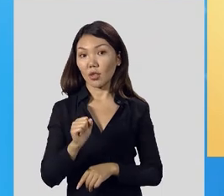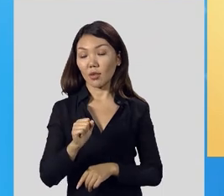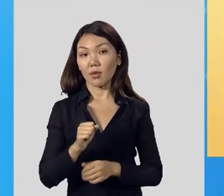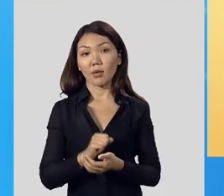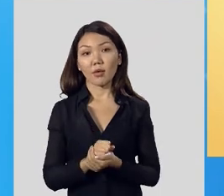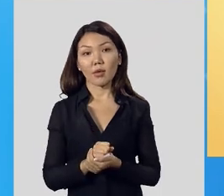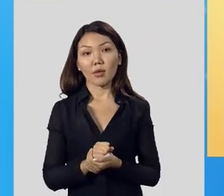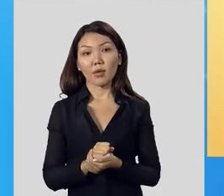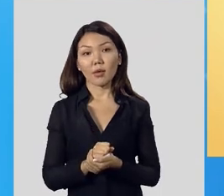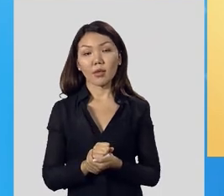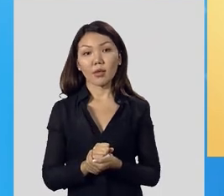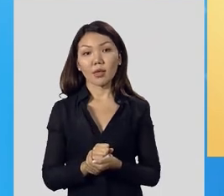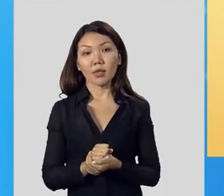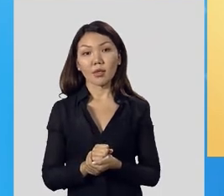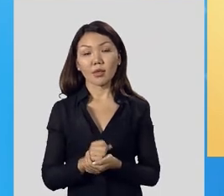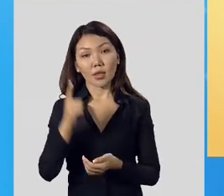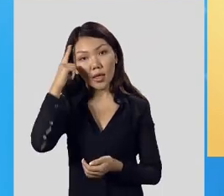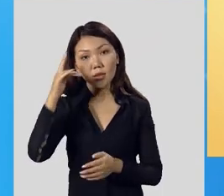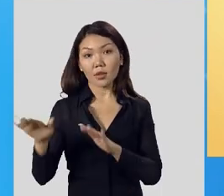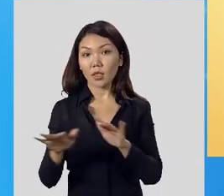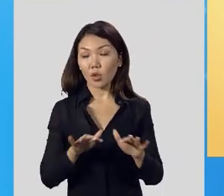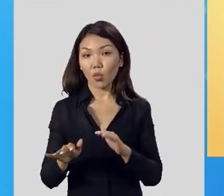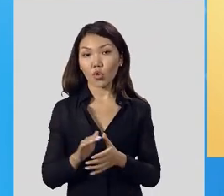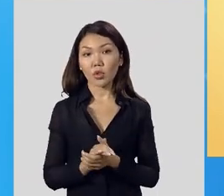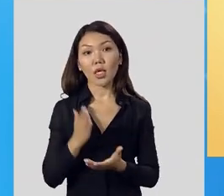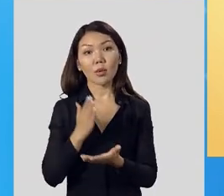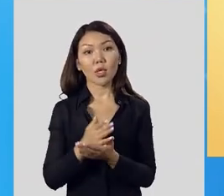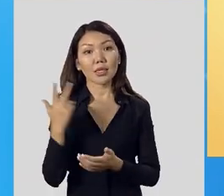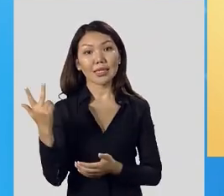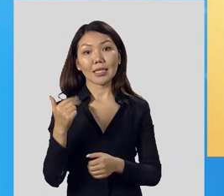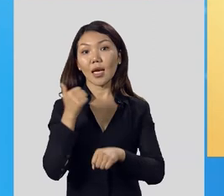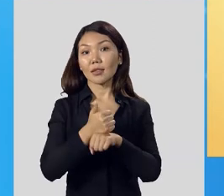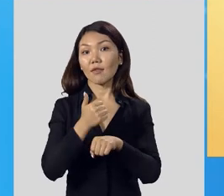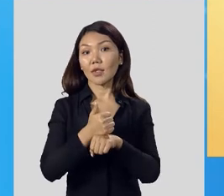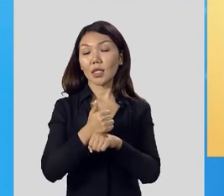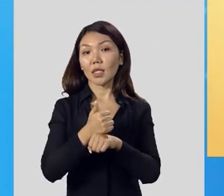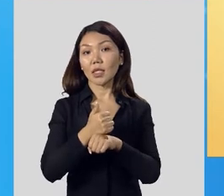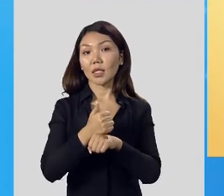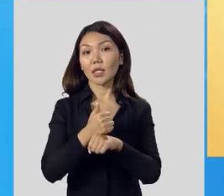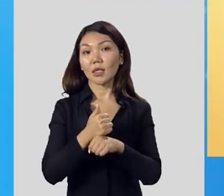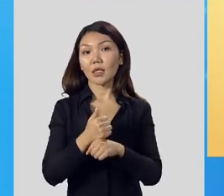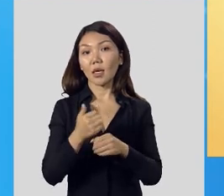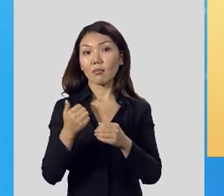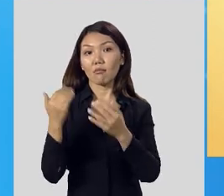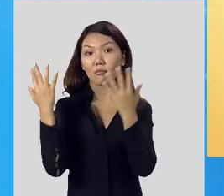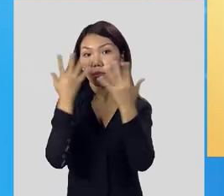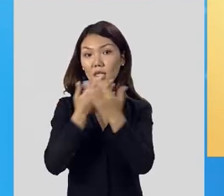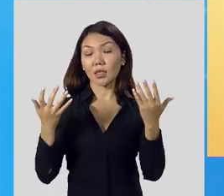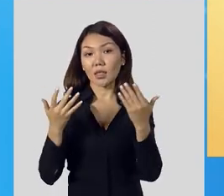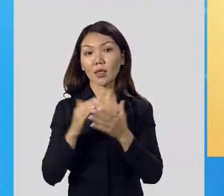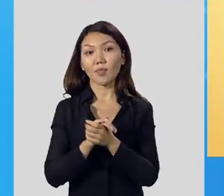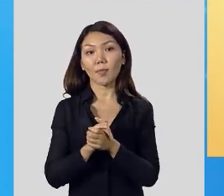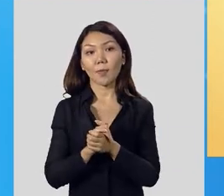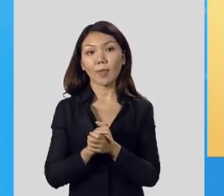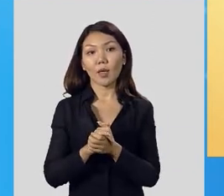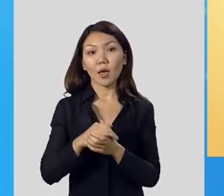для сотрясения мозга характерны три основных признака: потеря сознания,